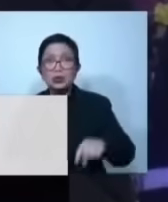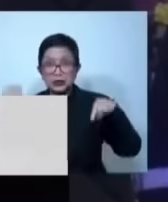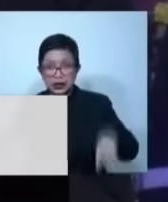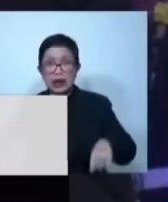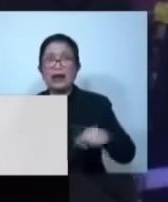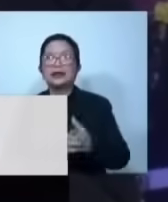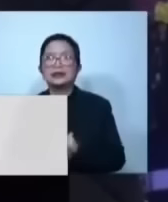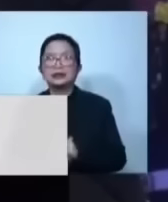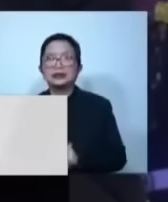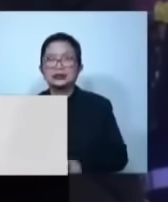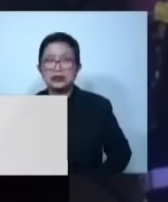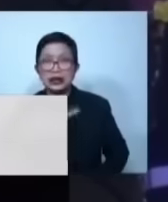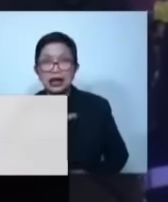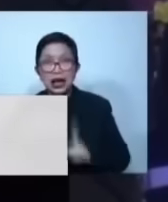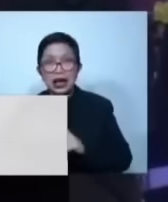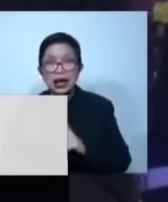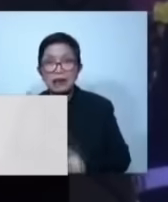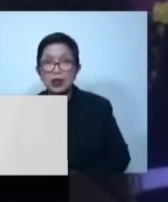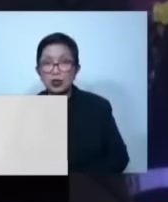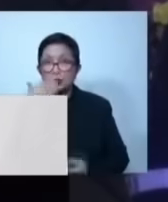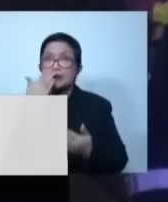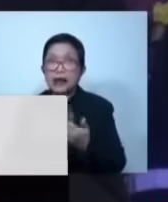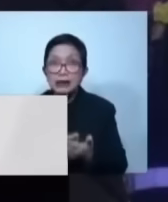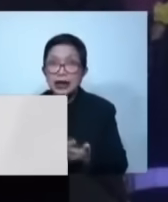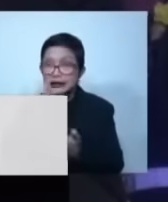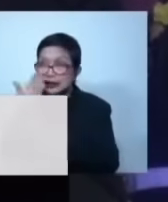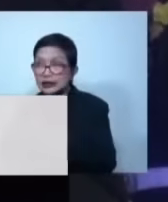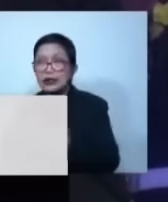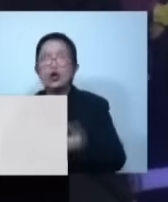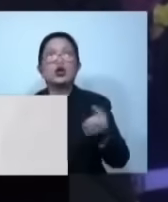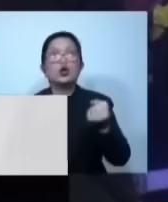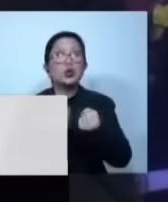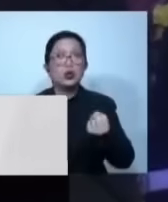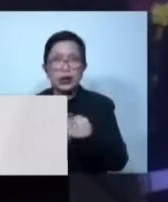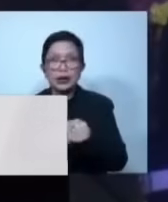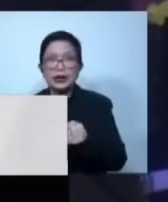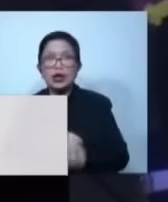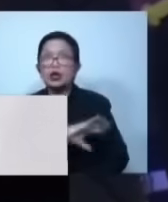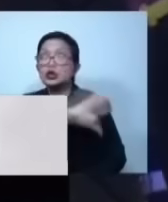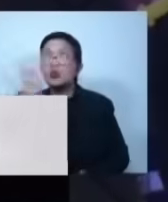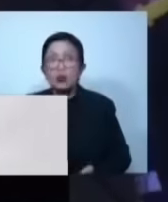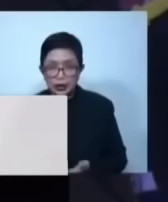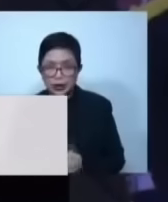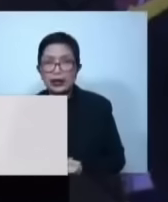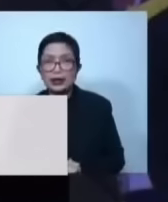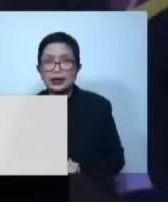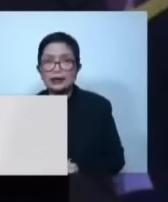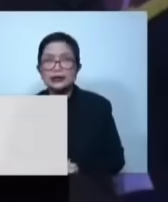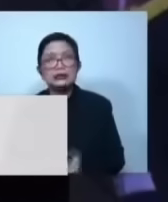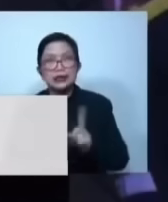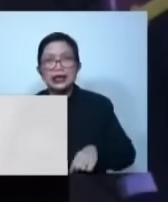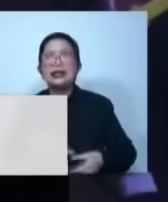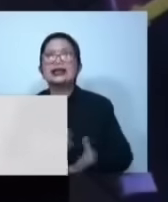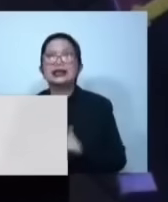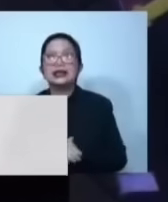ini kami KPU mengucapkan terima kasih atas dukungan semua pihak sehingga